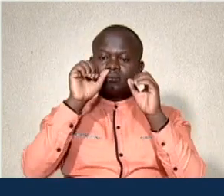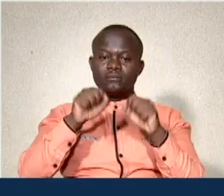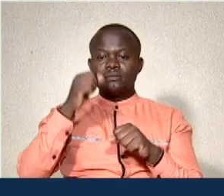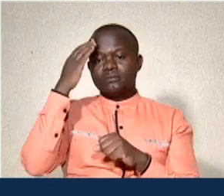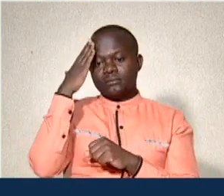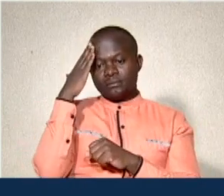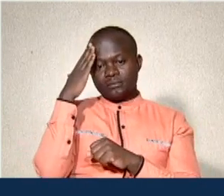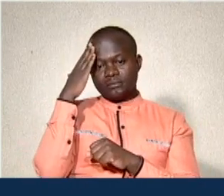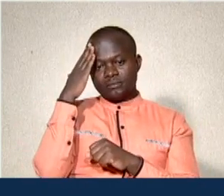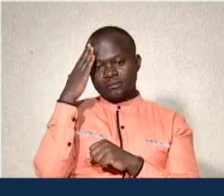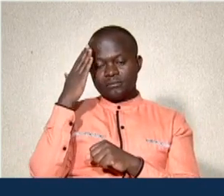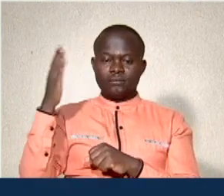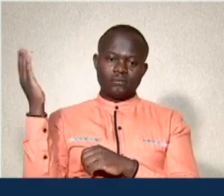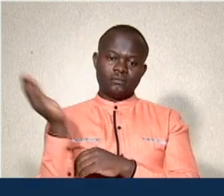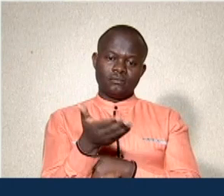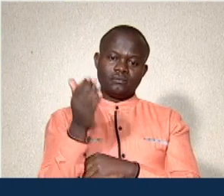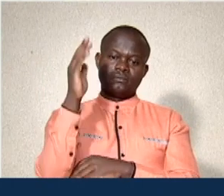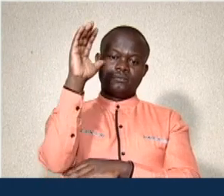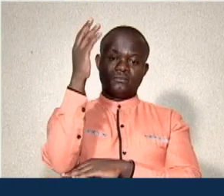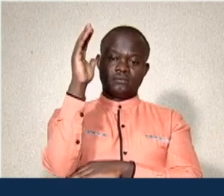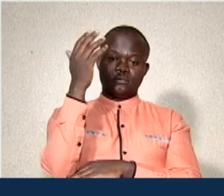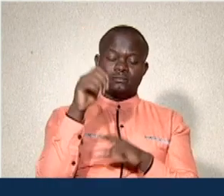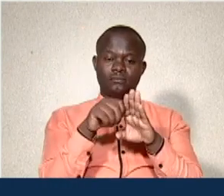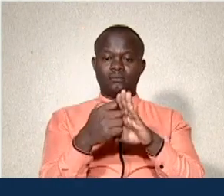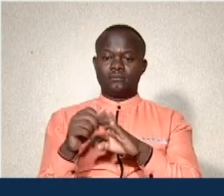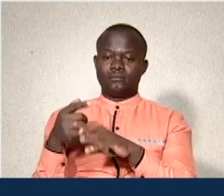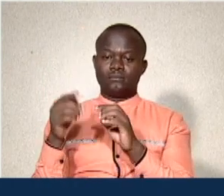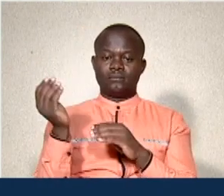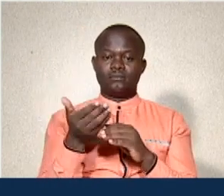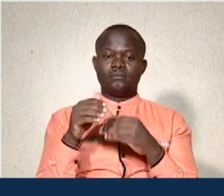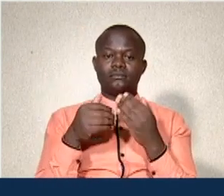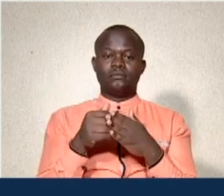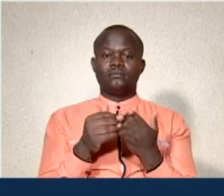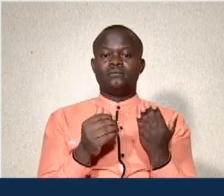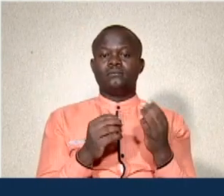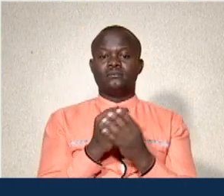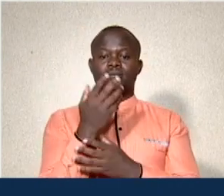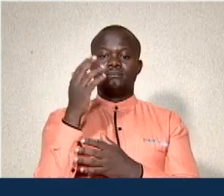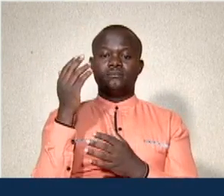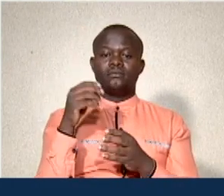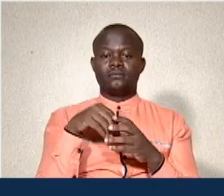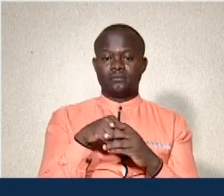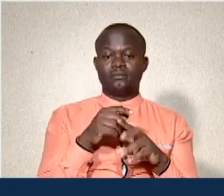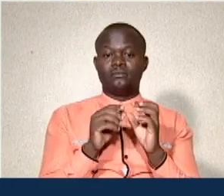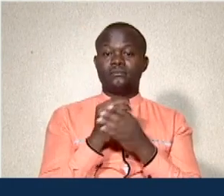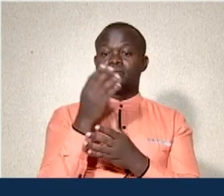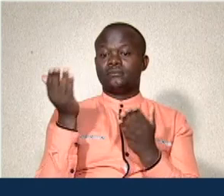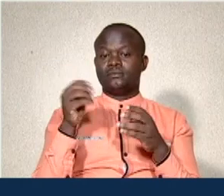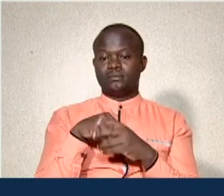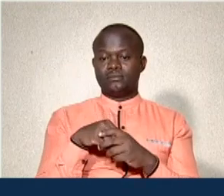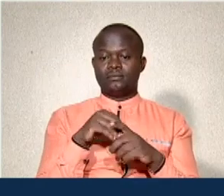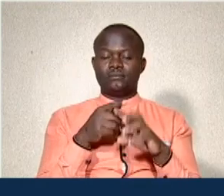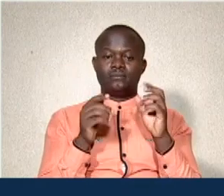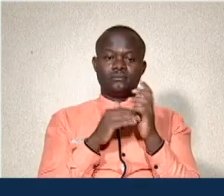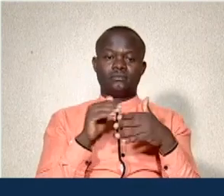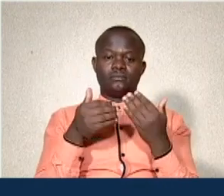kumenya bamutemeye urutoki, kandi batema ibitoki biteze kandi byeze byari birimo.